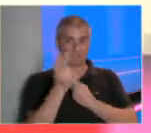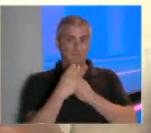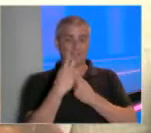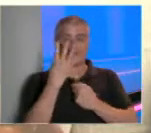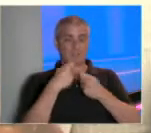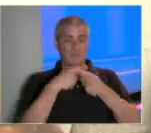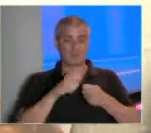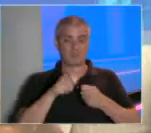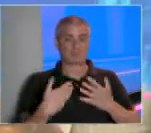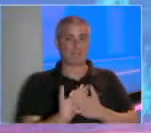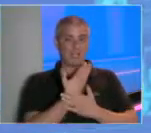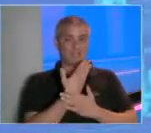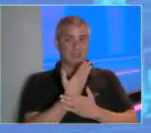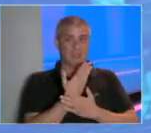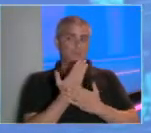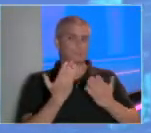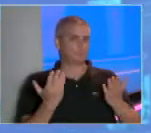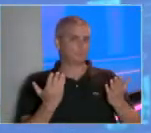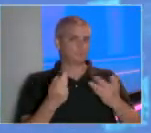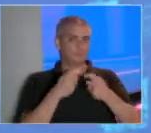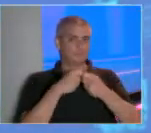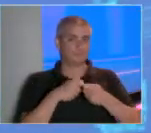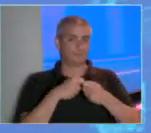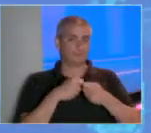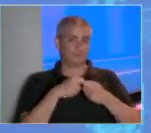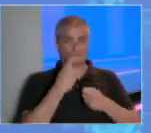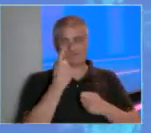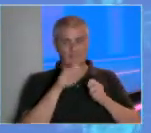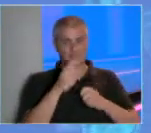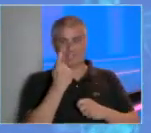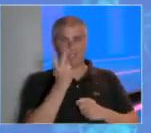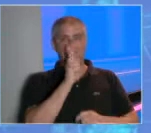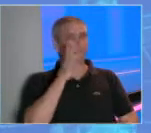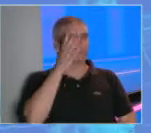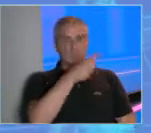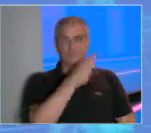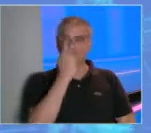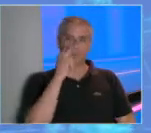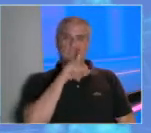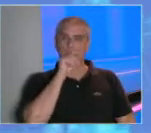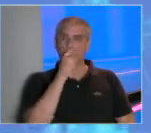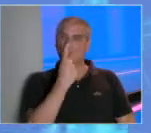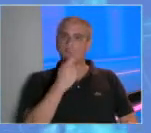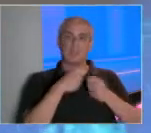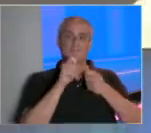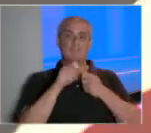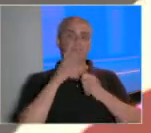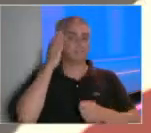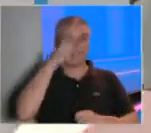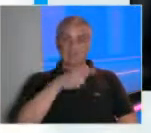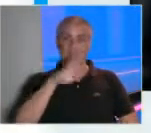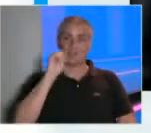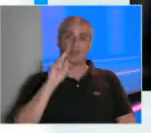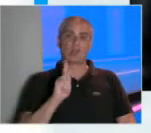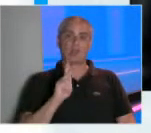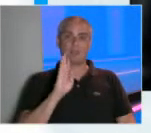ארבע חברות הכנסת החדשות, וחבר כנסת נוסף מיש עתיד, נתמקד ברשותכם בציוץ אחד של חברת כנסת לעתיד מיכל